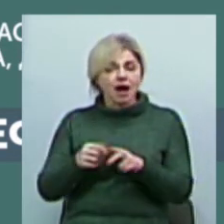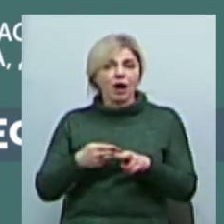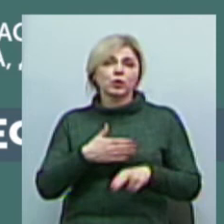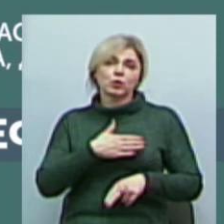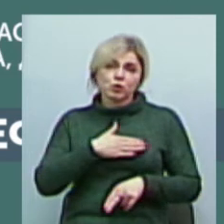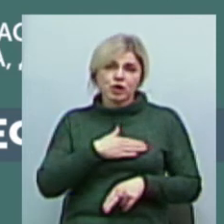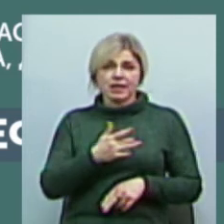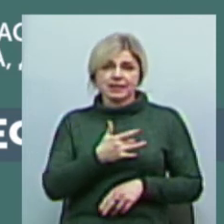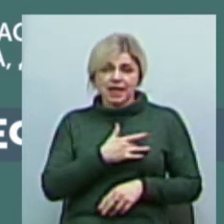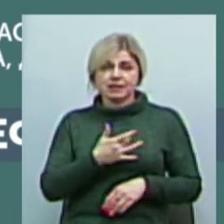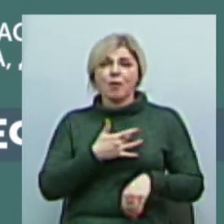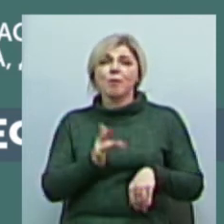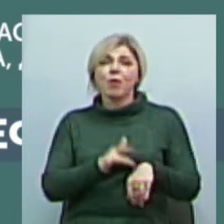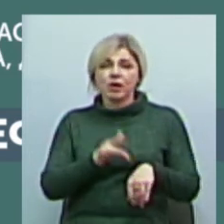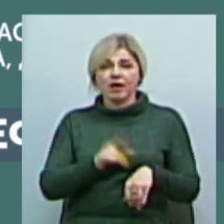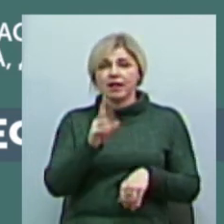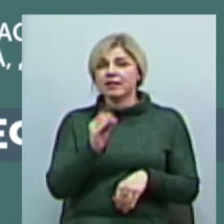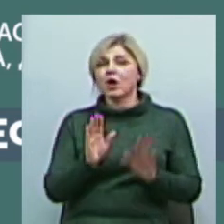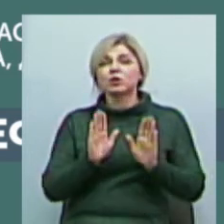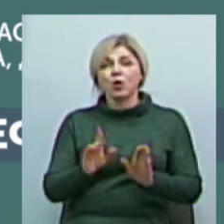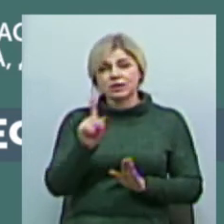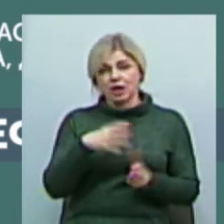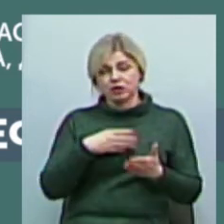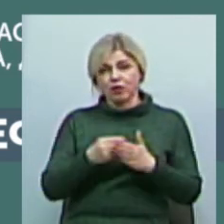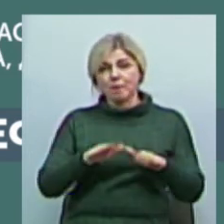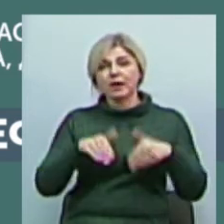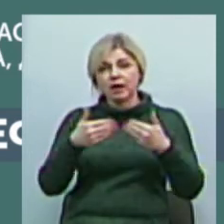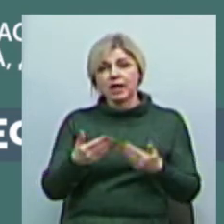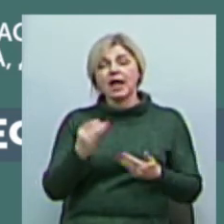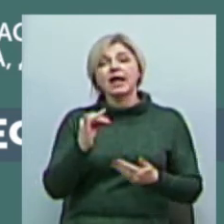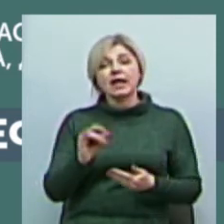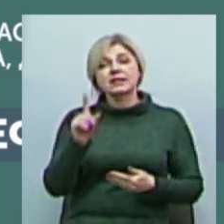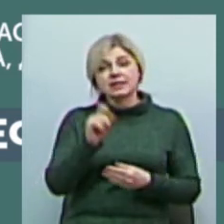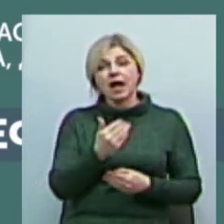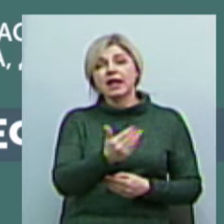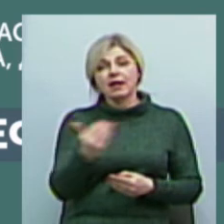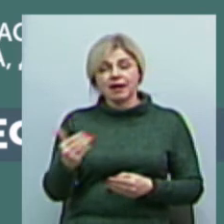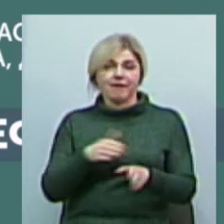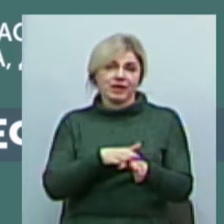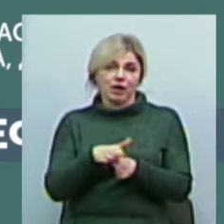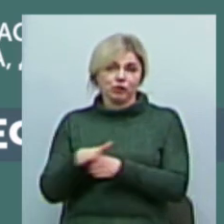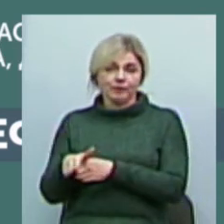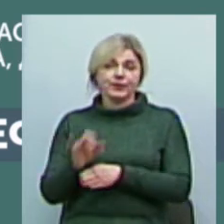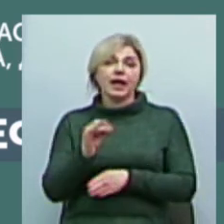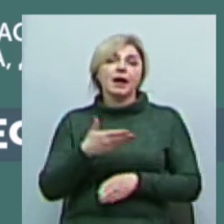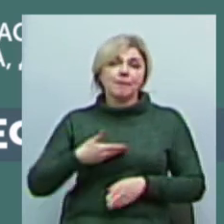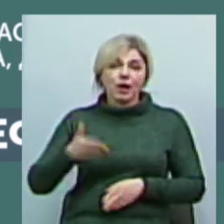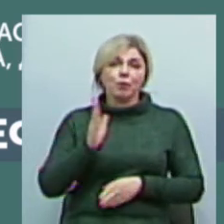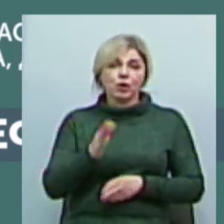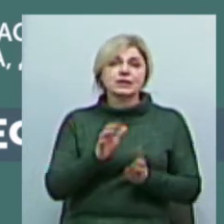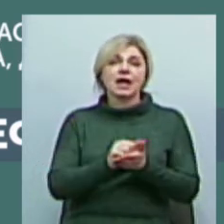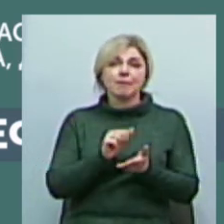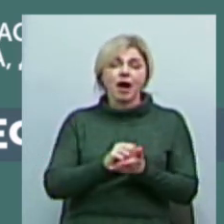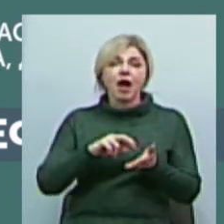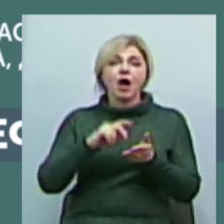серцем вболівати за не лише свої пропозиції, але й за їх втілення. Ну і ми будемо займатися економічним блоком.